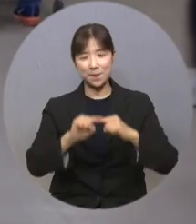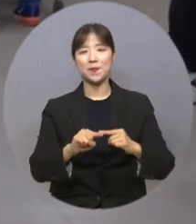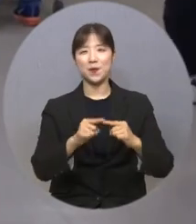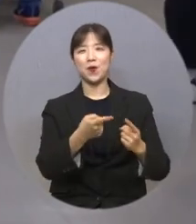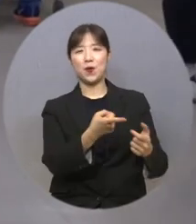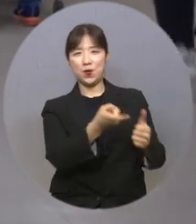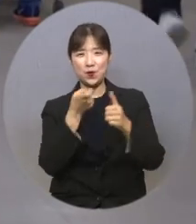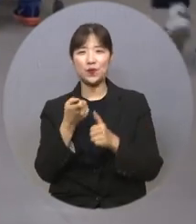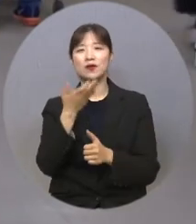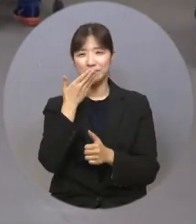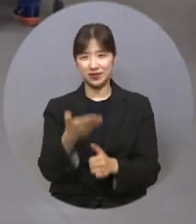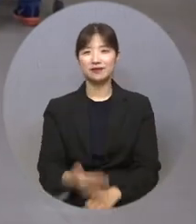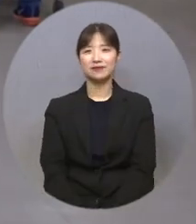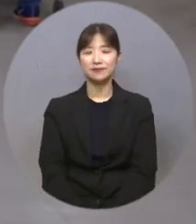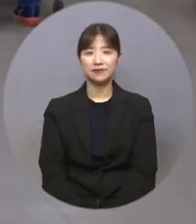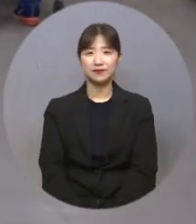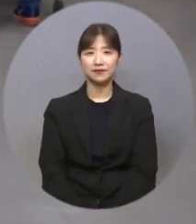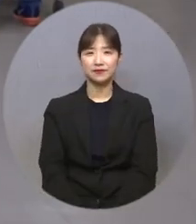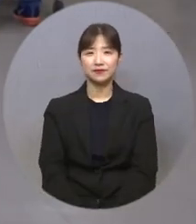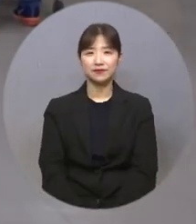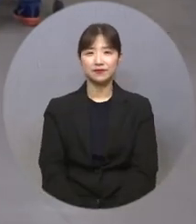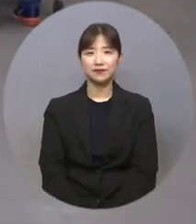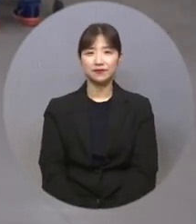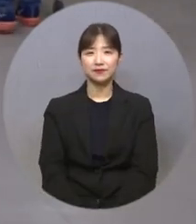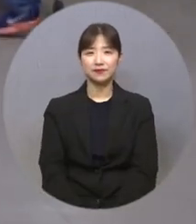있습니다 복지 tv 경기방송 저분 선입니다